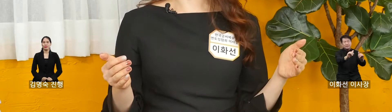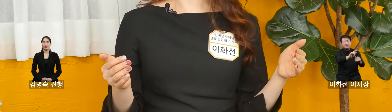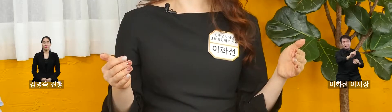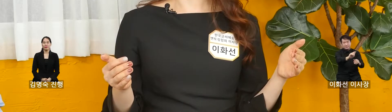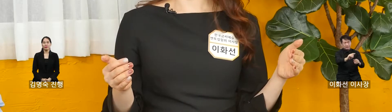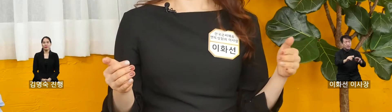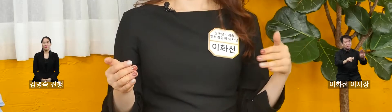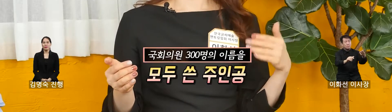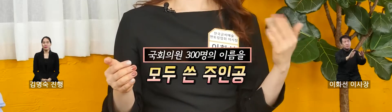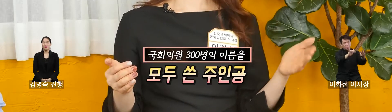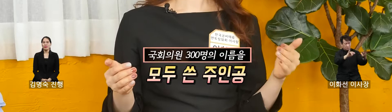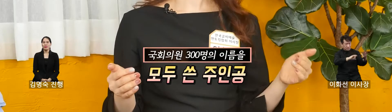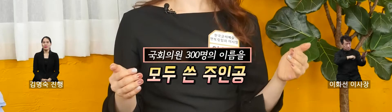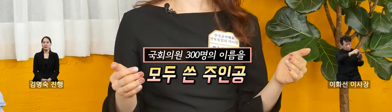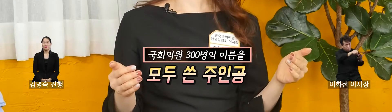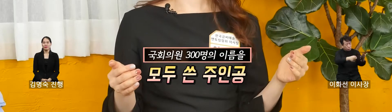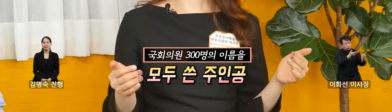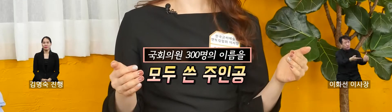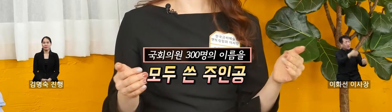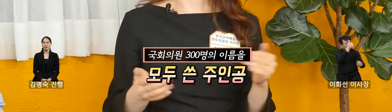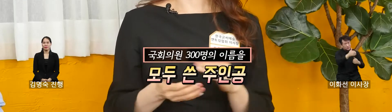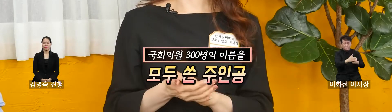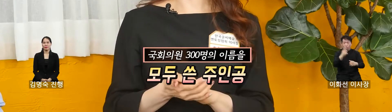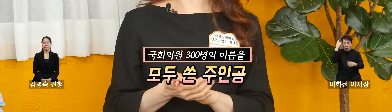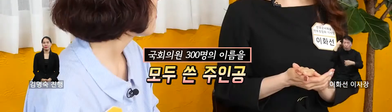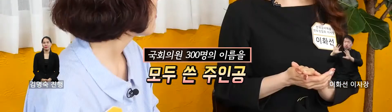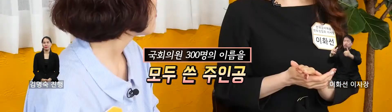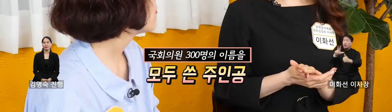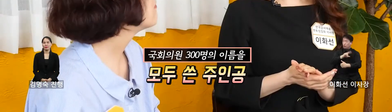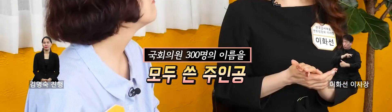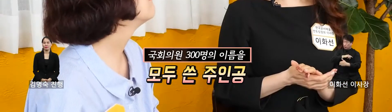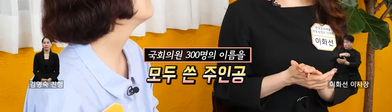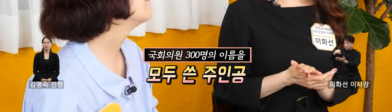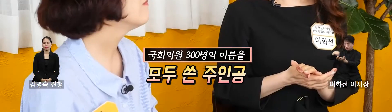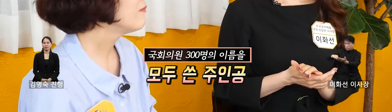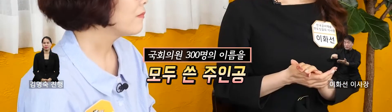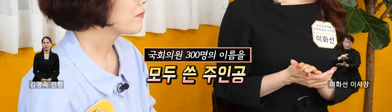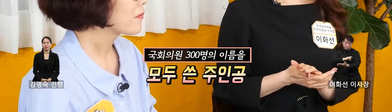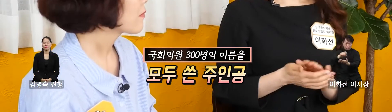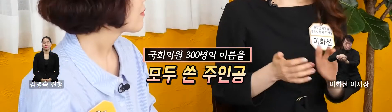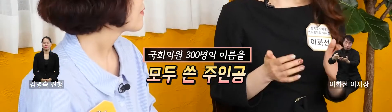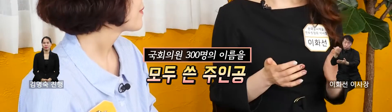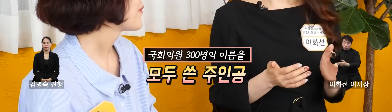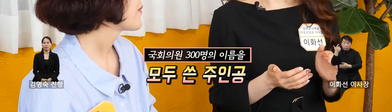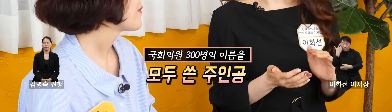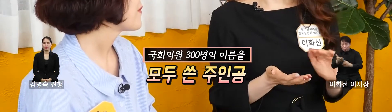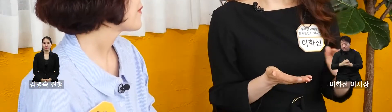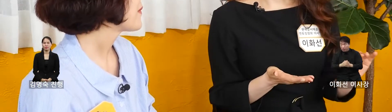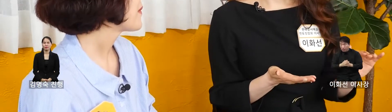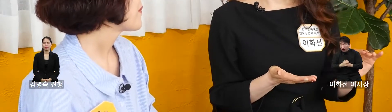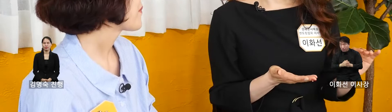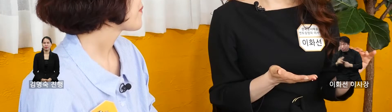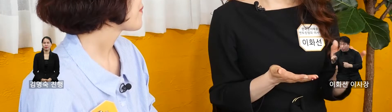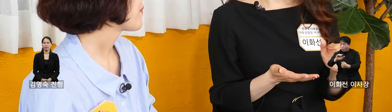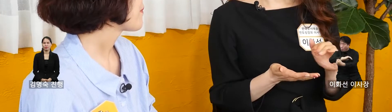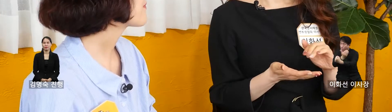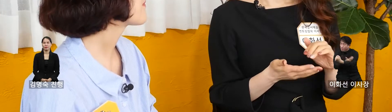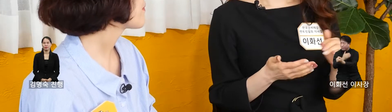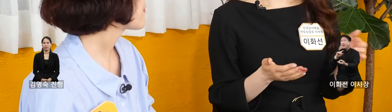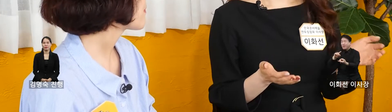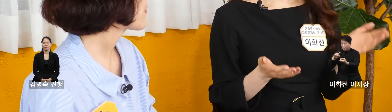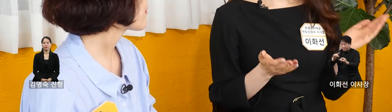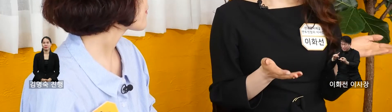써주지 국회의원들 300명 이름을 써줬냐. 그게 이제 어떤 권력층에